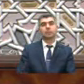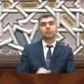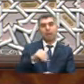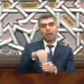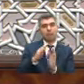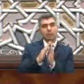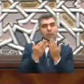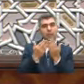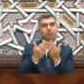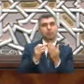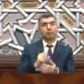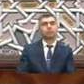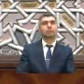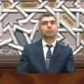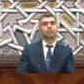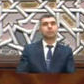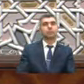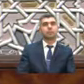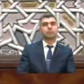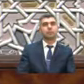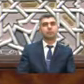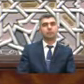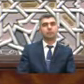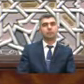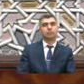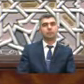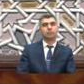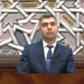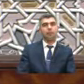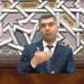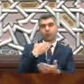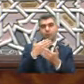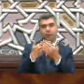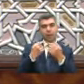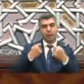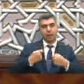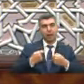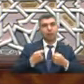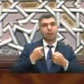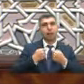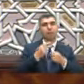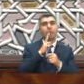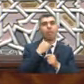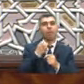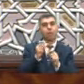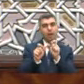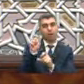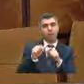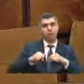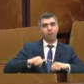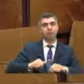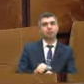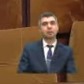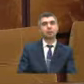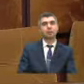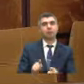المجموعة النيابية للتقدم والاشتراكية. شكرا السيد رئيس، السيد رئيس الحكومة، السيد الوزراء، أيتها